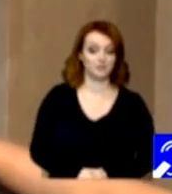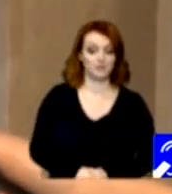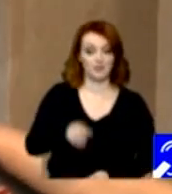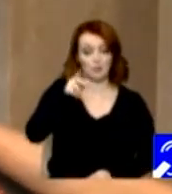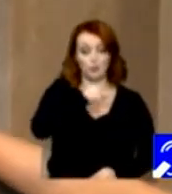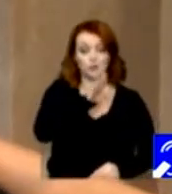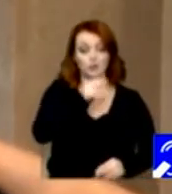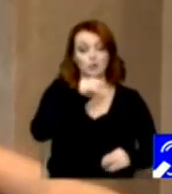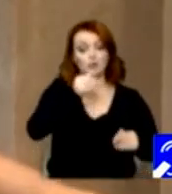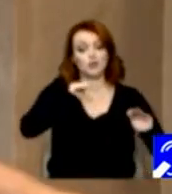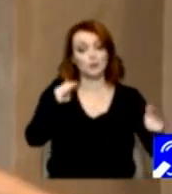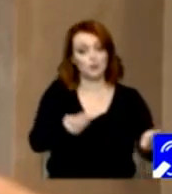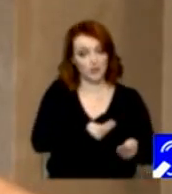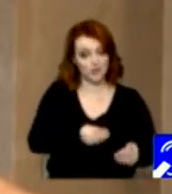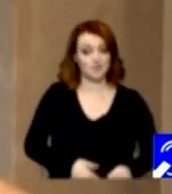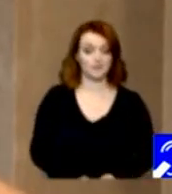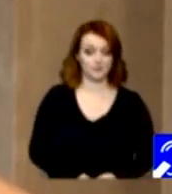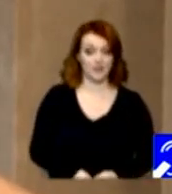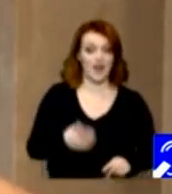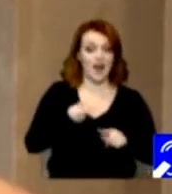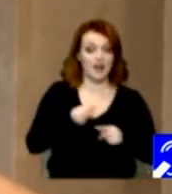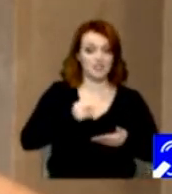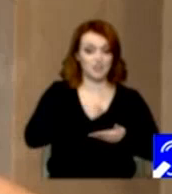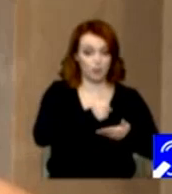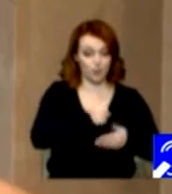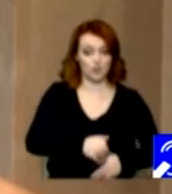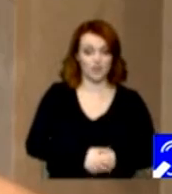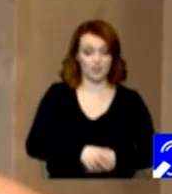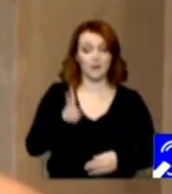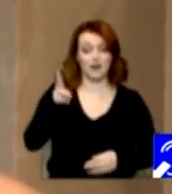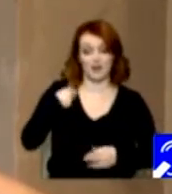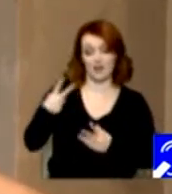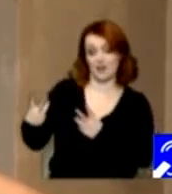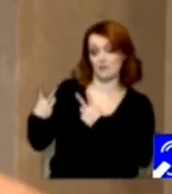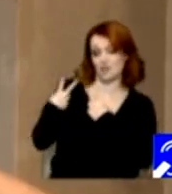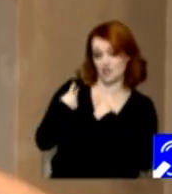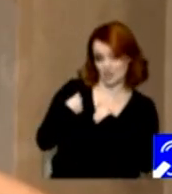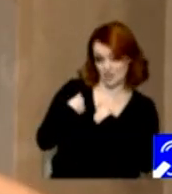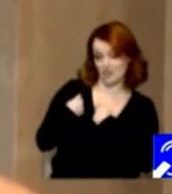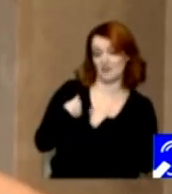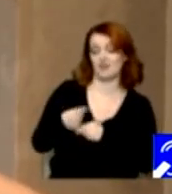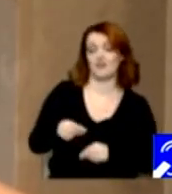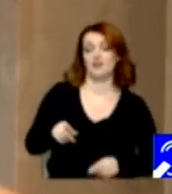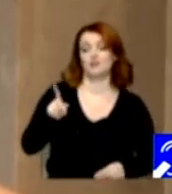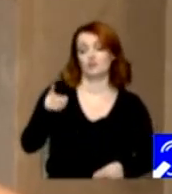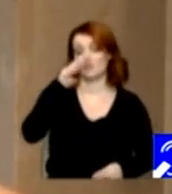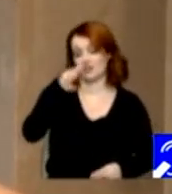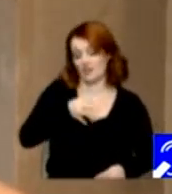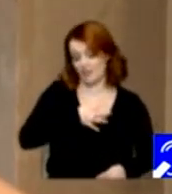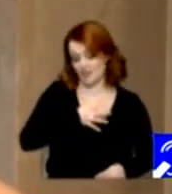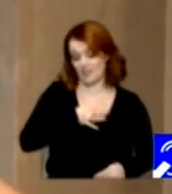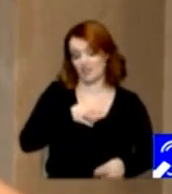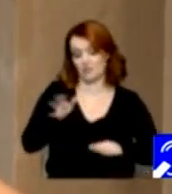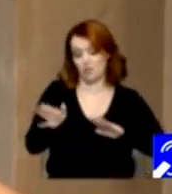ce dezinformeaza si din acest buget gras sap care le canalizează in